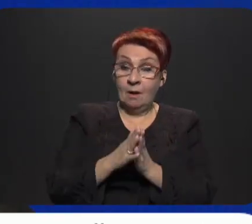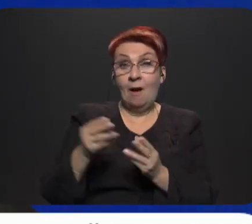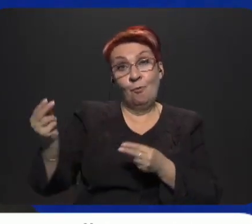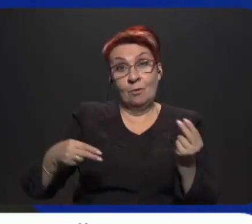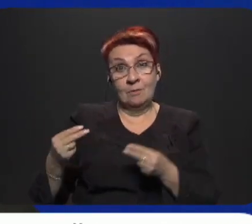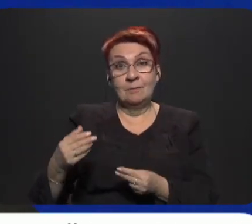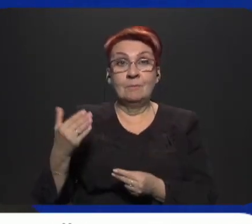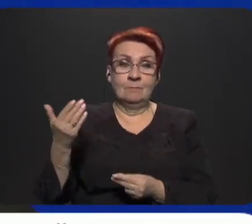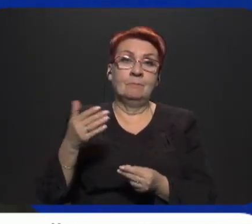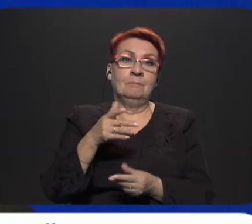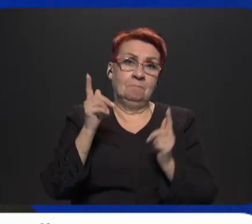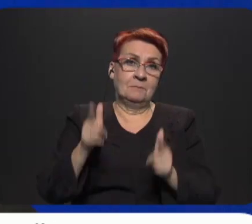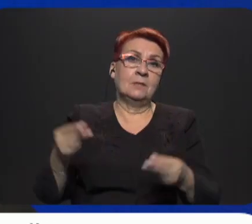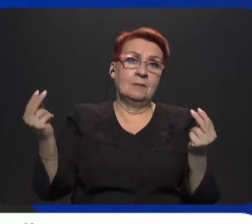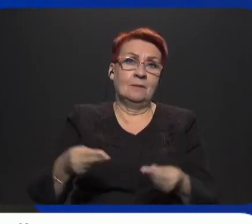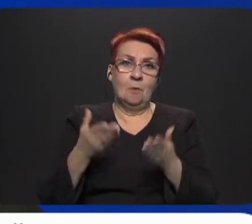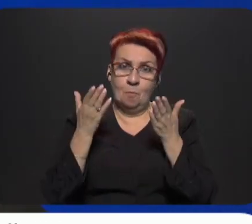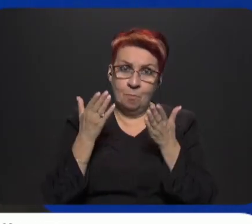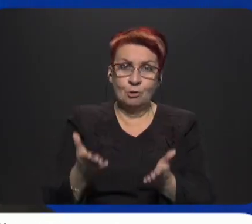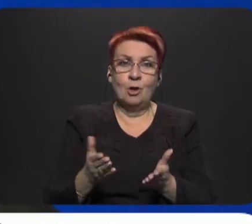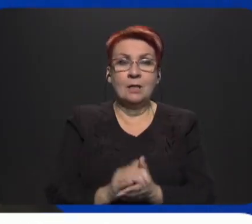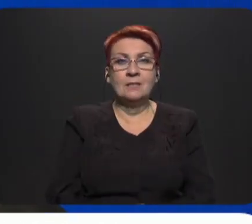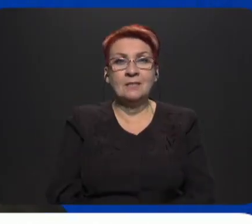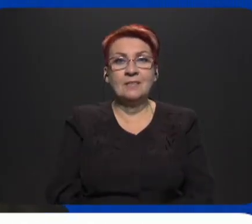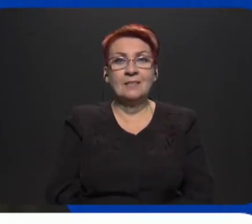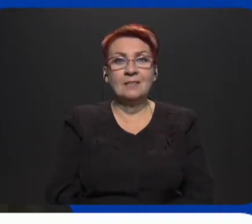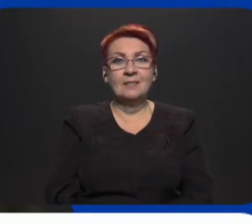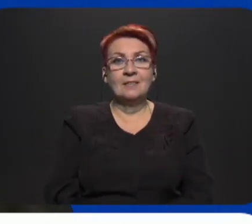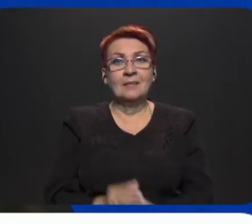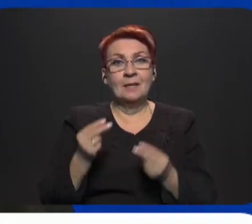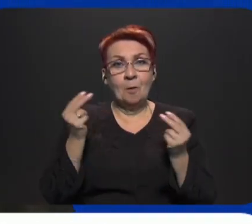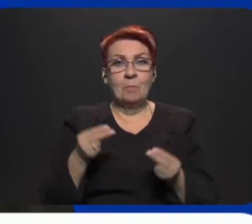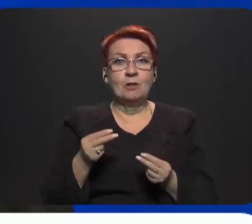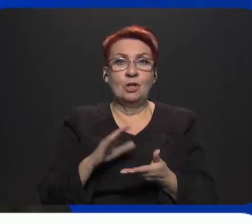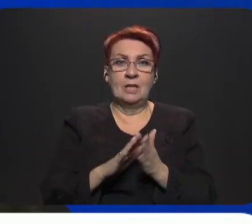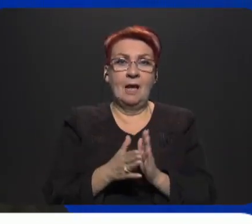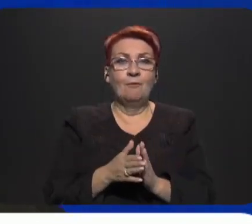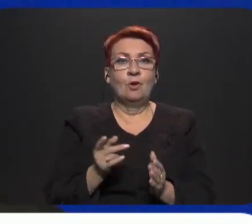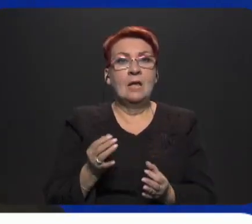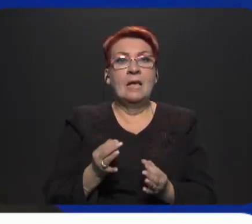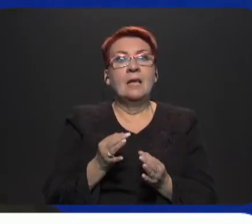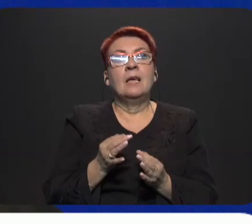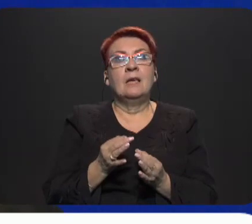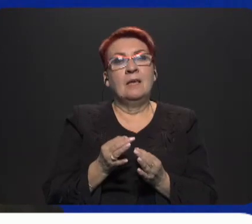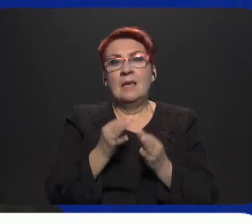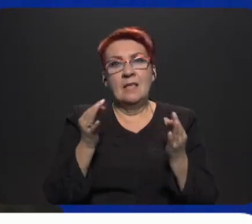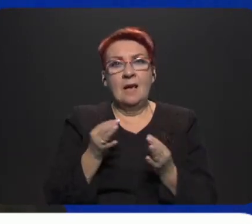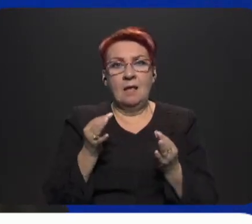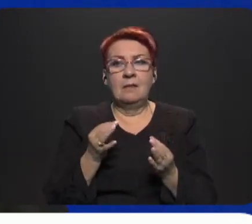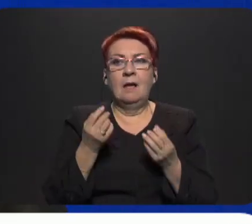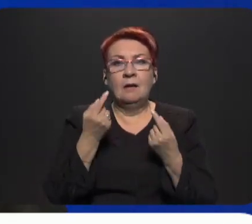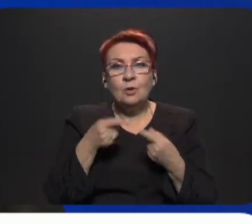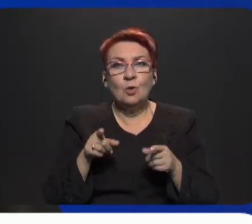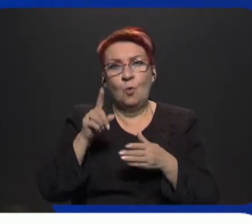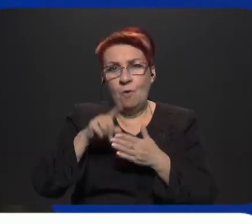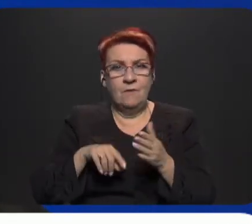пожалуйста. Ну тогда следуй этому брачному договору и не смей никогда его приступать. Но в любом иначе случае, ты конечно,